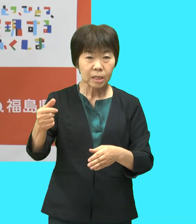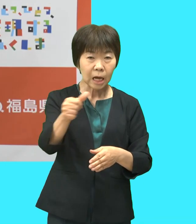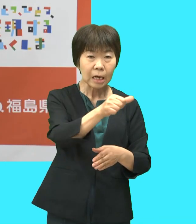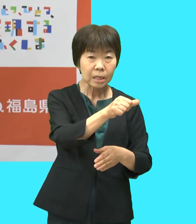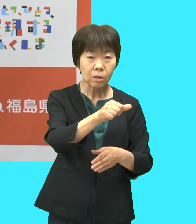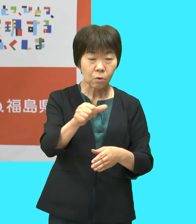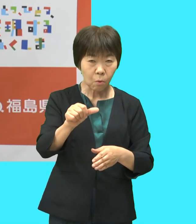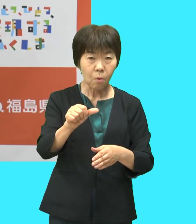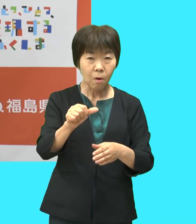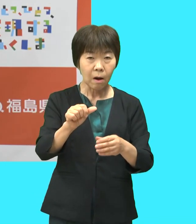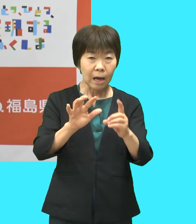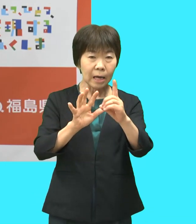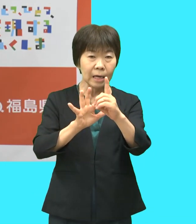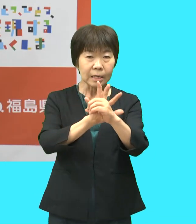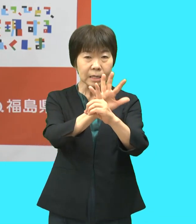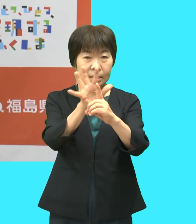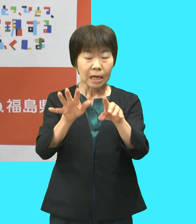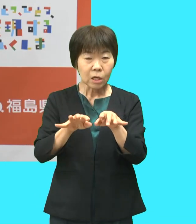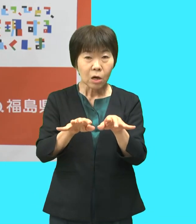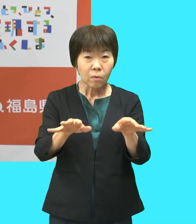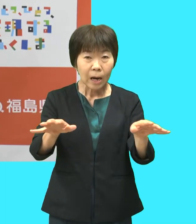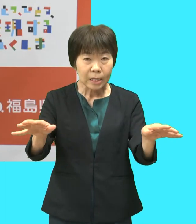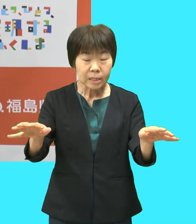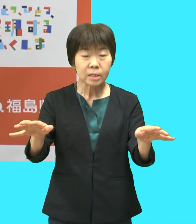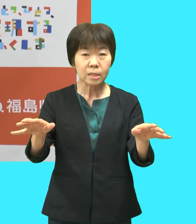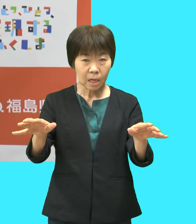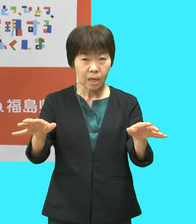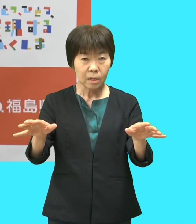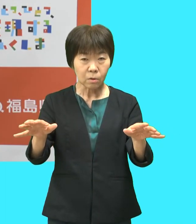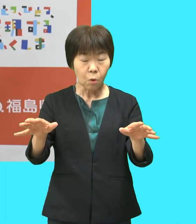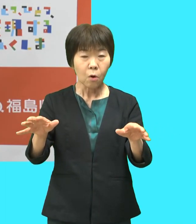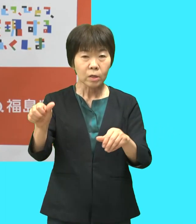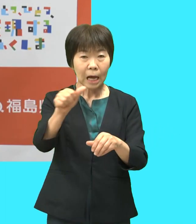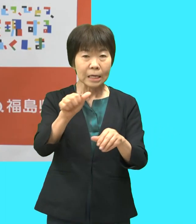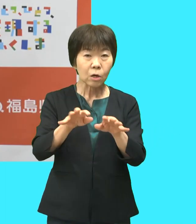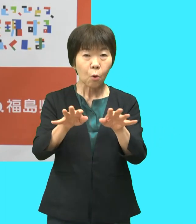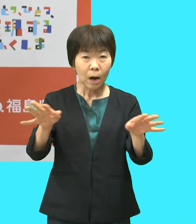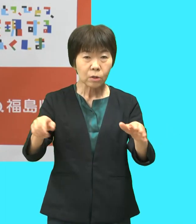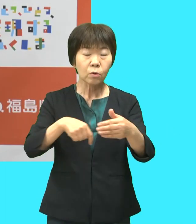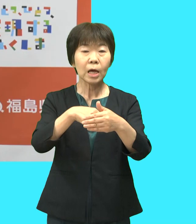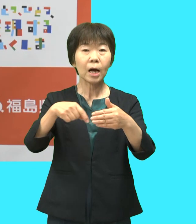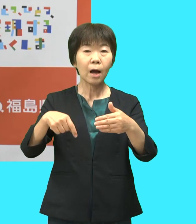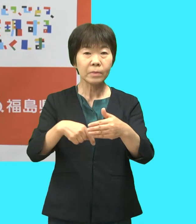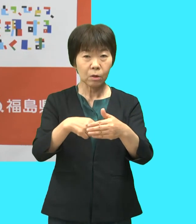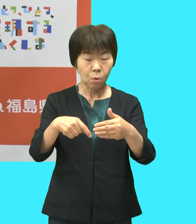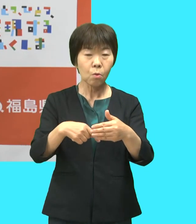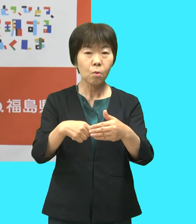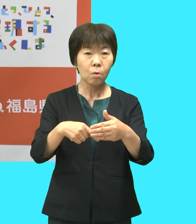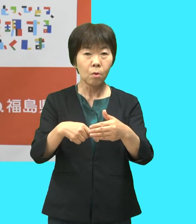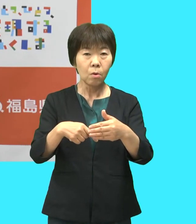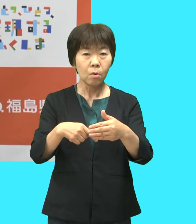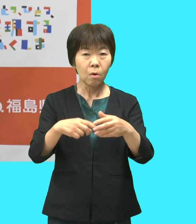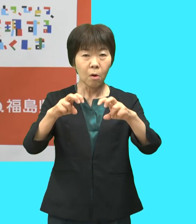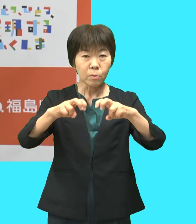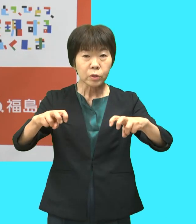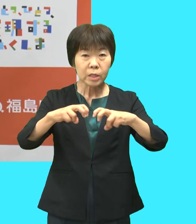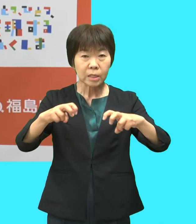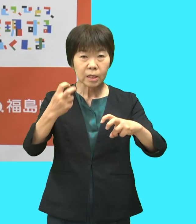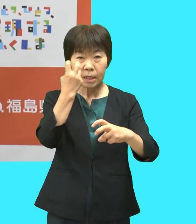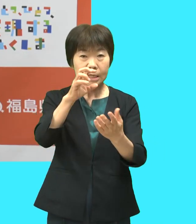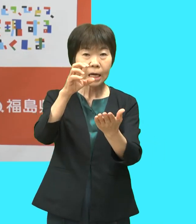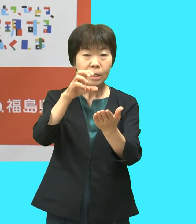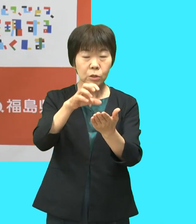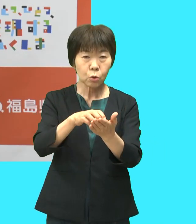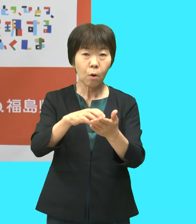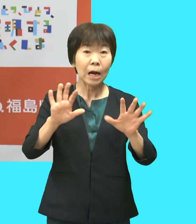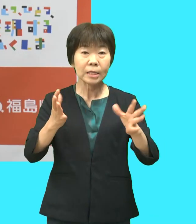にデルタ株によって今見舞われた第5波の中身というものが分析検証され